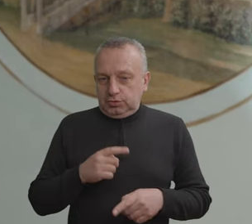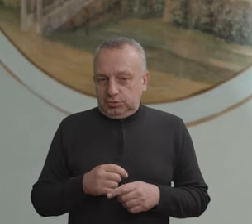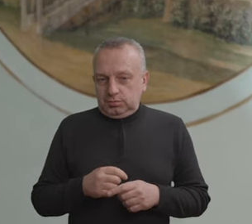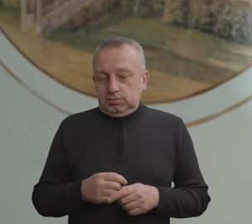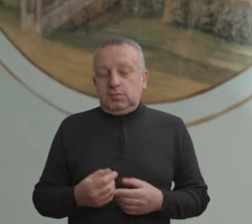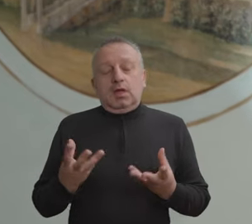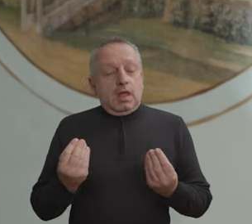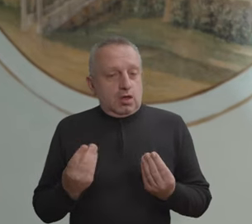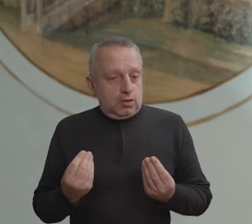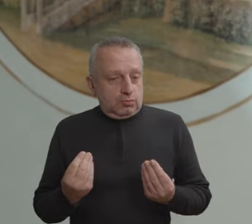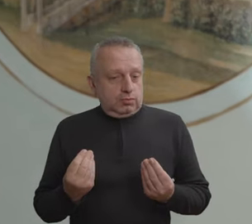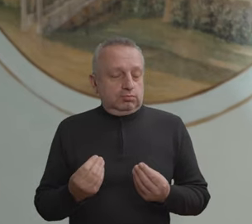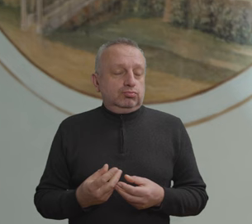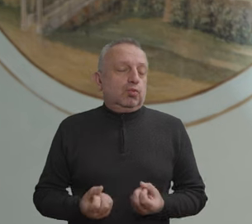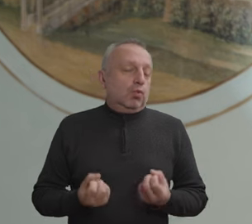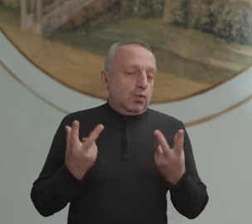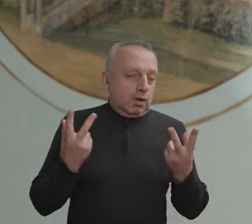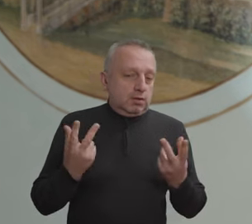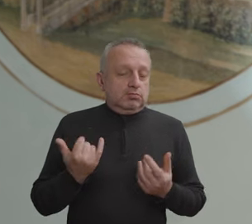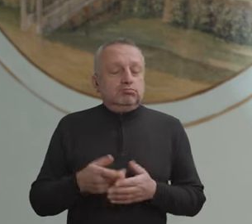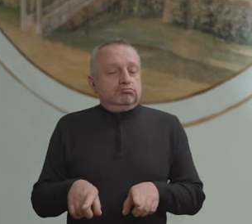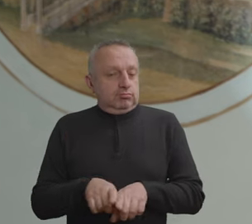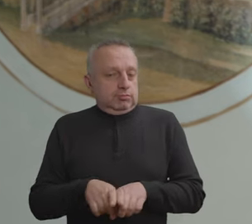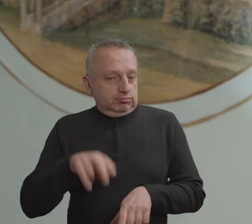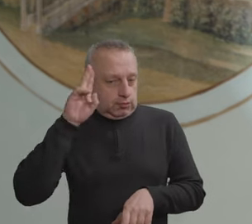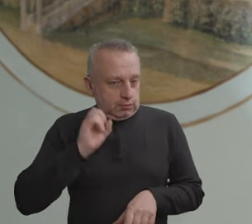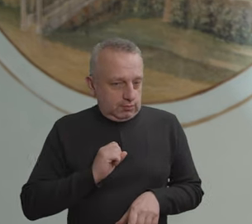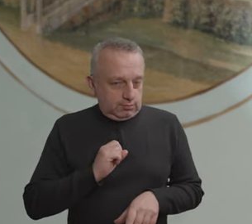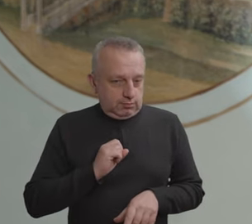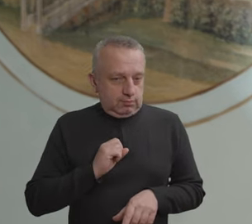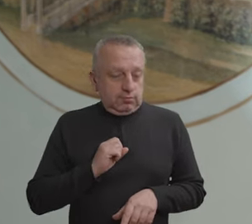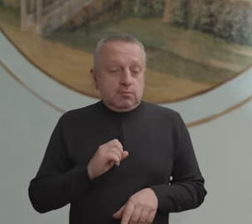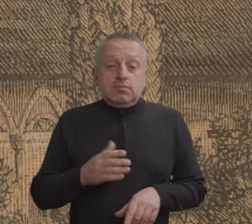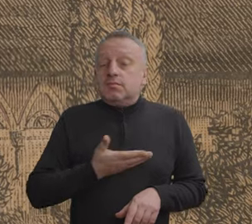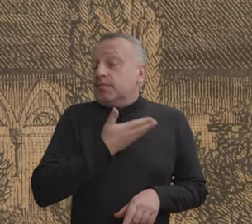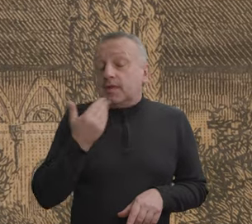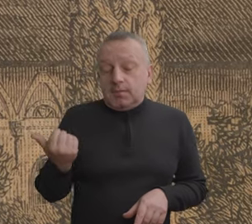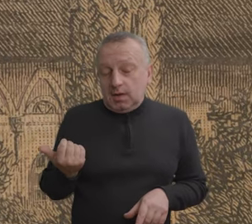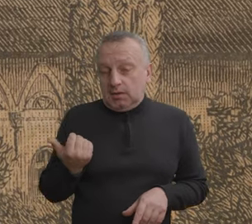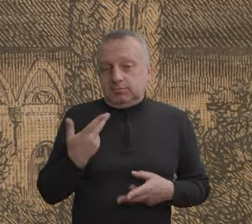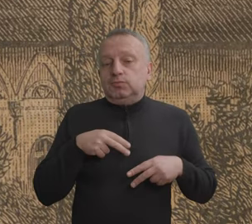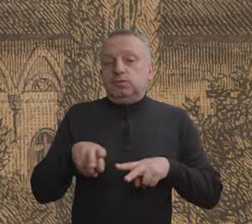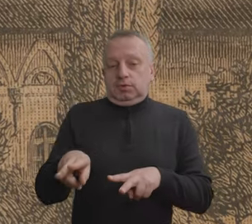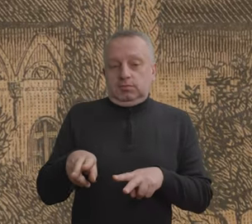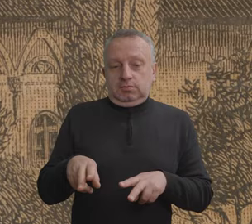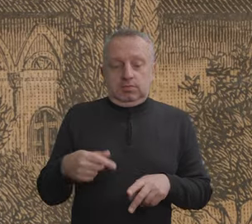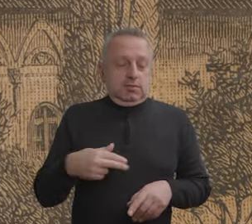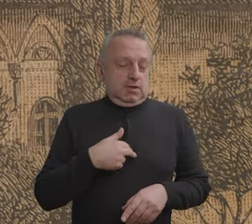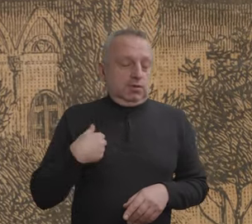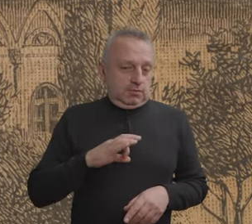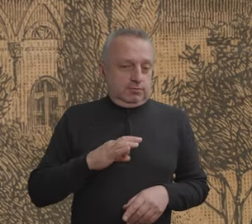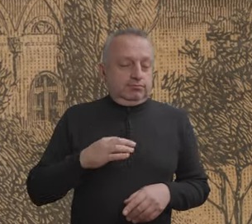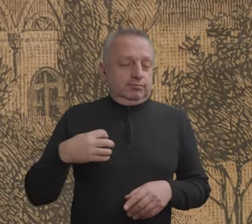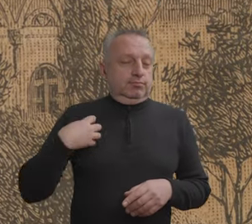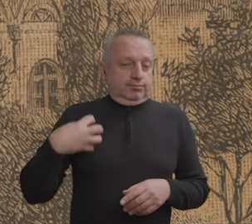politycznych, ekonomicznych, kulturalnych oraz wojskowych, w których niemały udział miała nasza